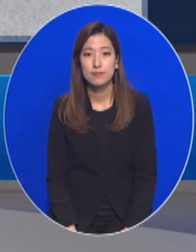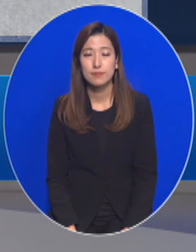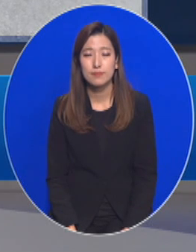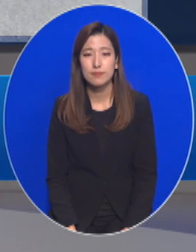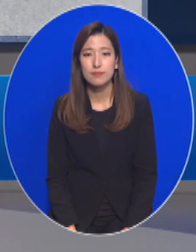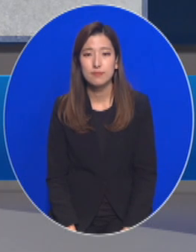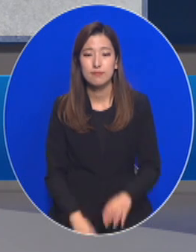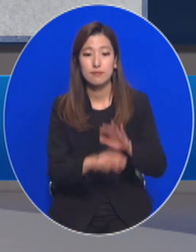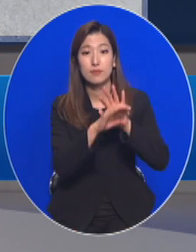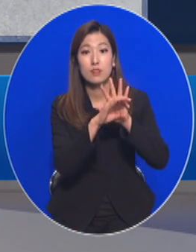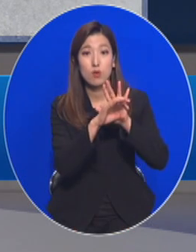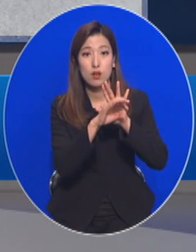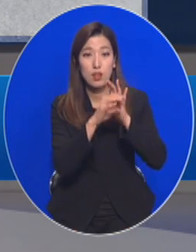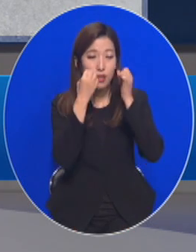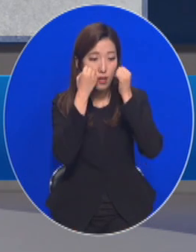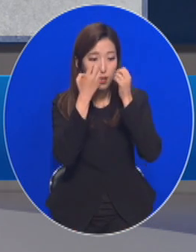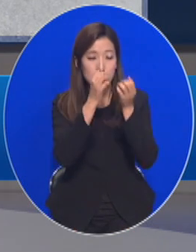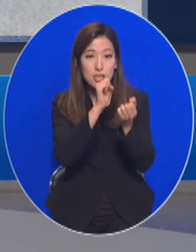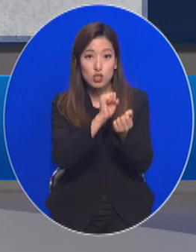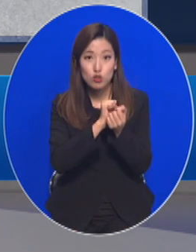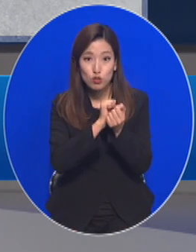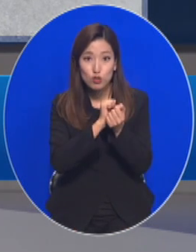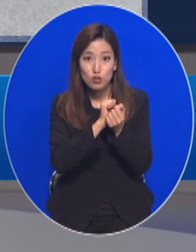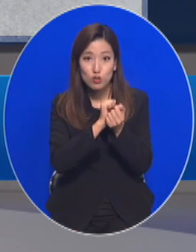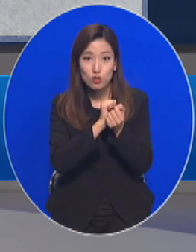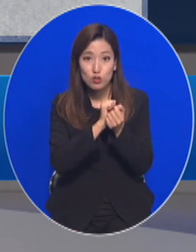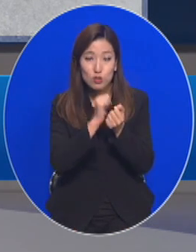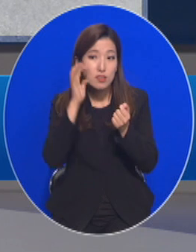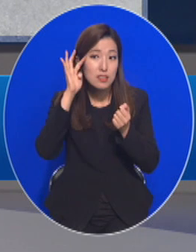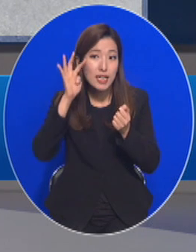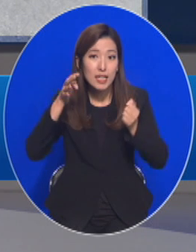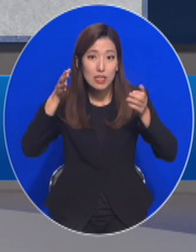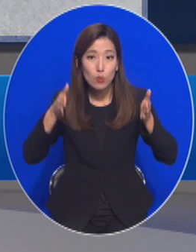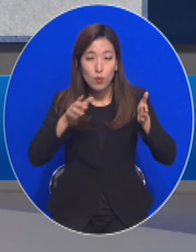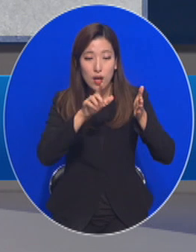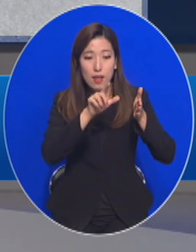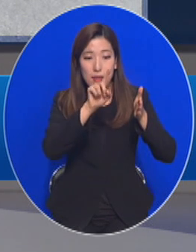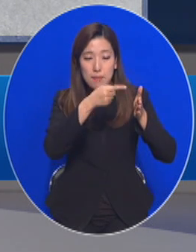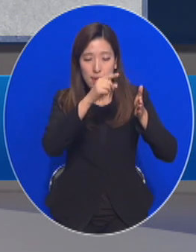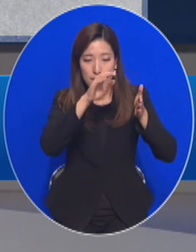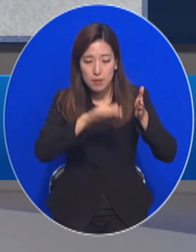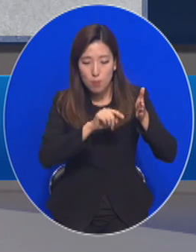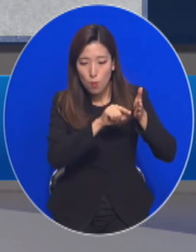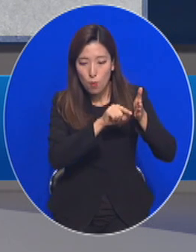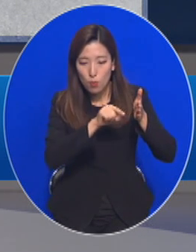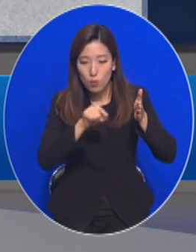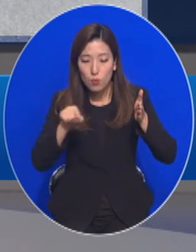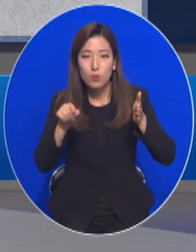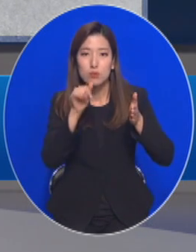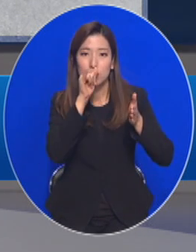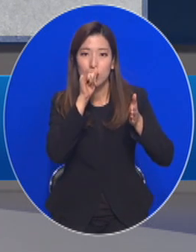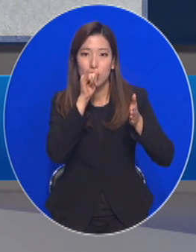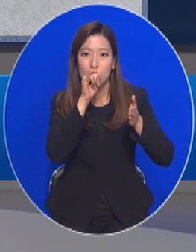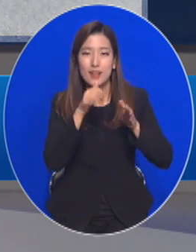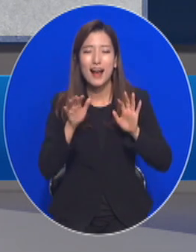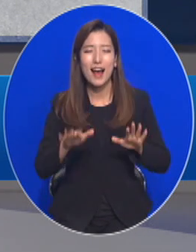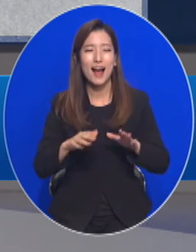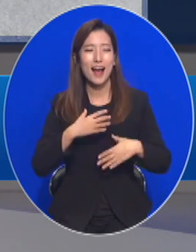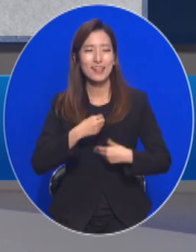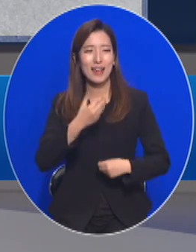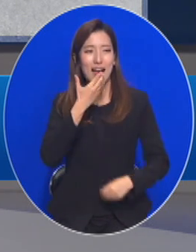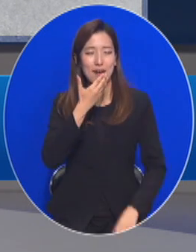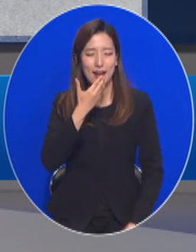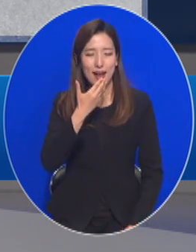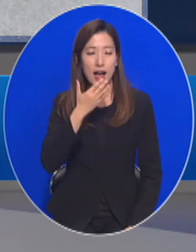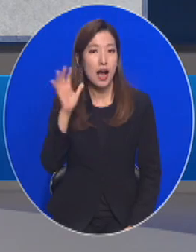국내 코론 알고 신규 악진 자수가 사흘째 두 자리수를 이어가고 있는데요 방역당국은 방심하지 말고 경계심을